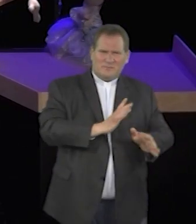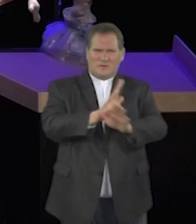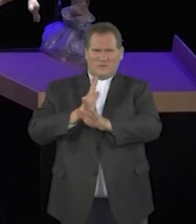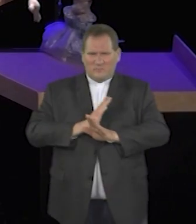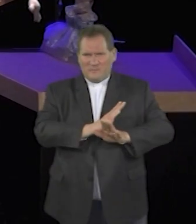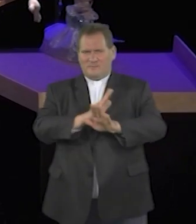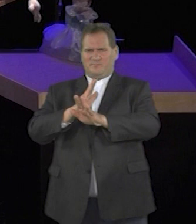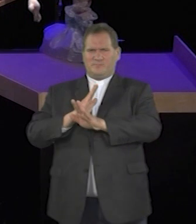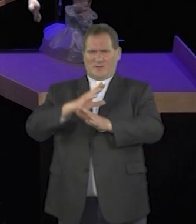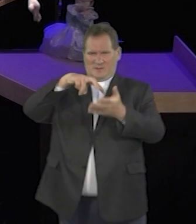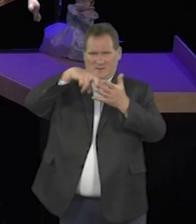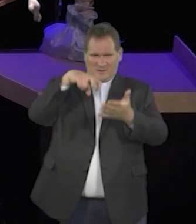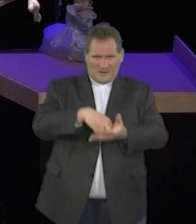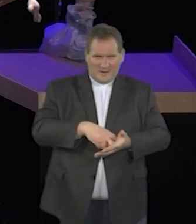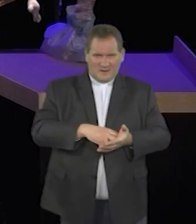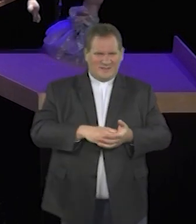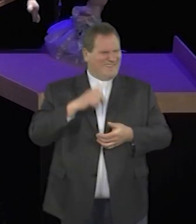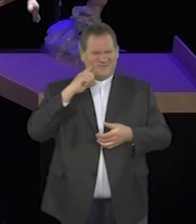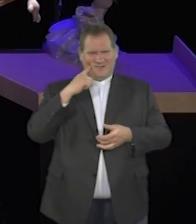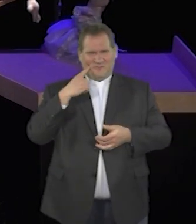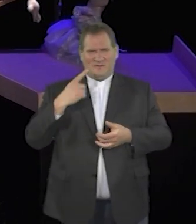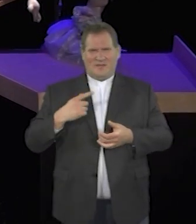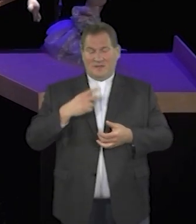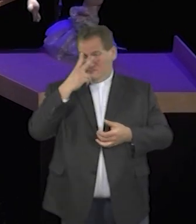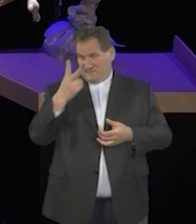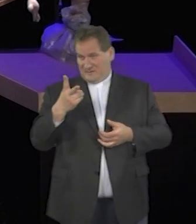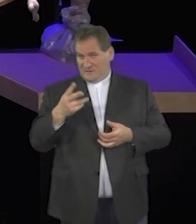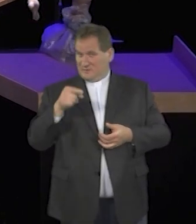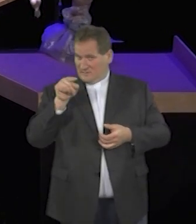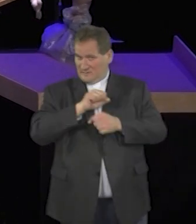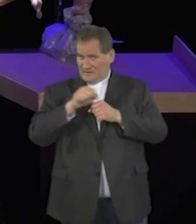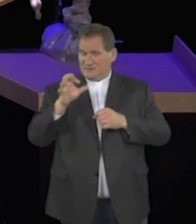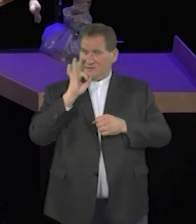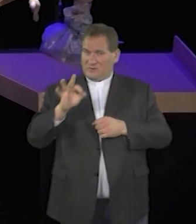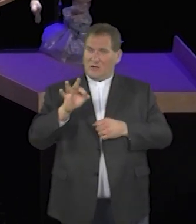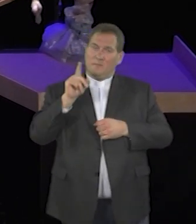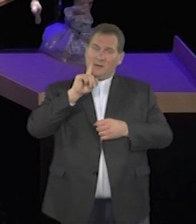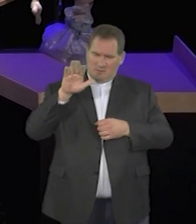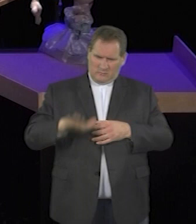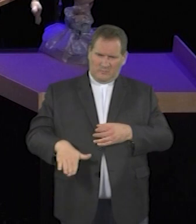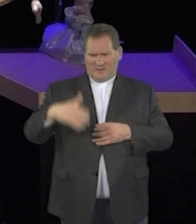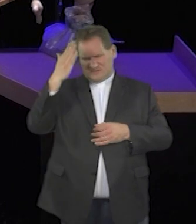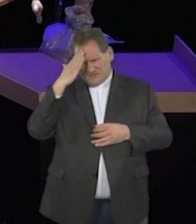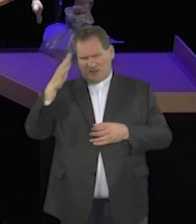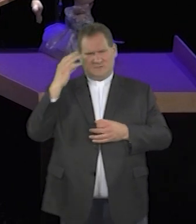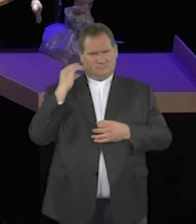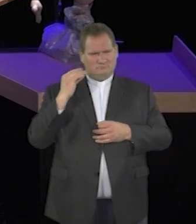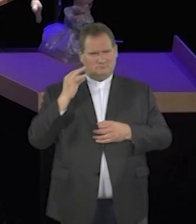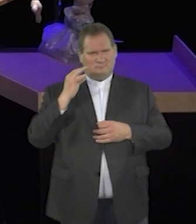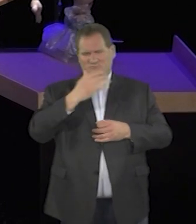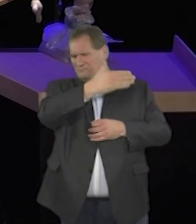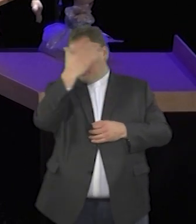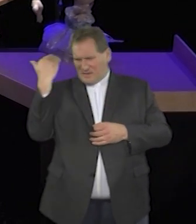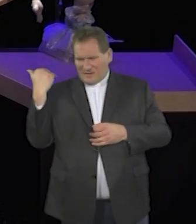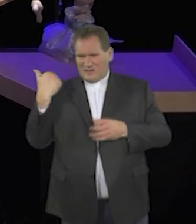kolana, klękaj. Jeno, żart. Widzę, żeś ty dobre dziecię, znać to doskonale. Nie chcesz